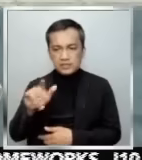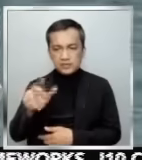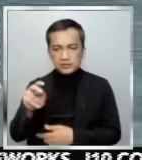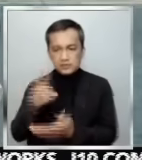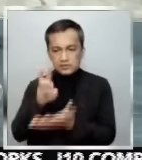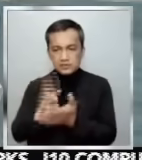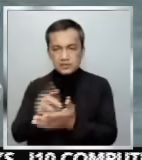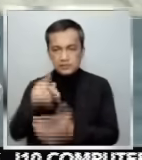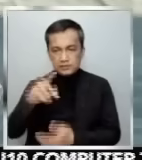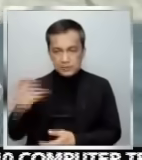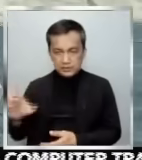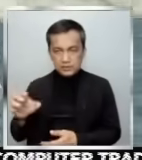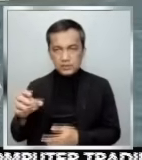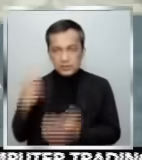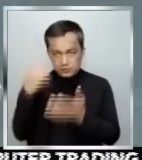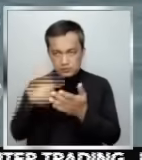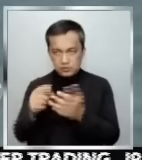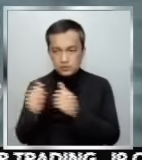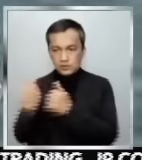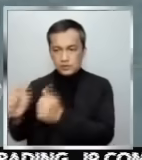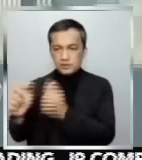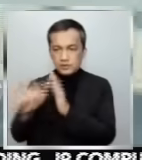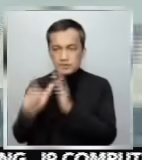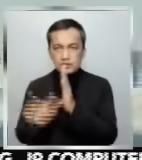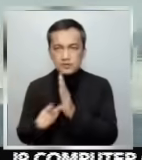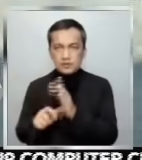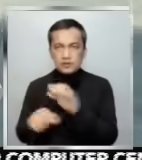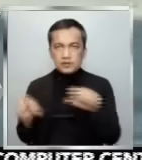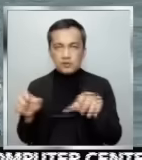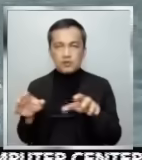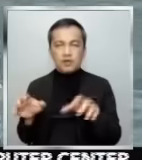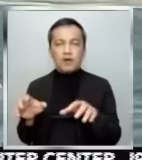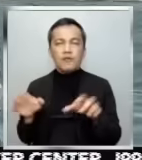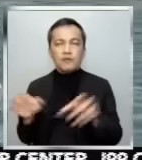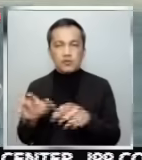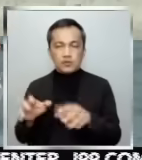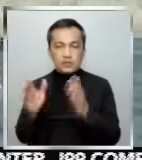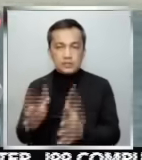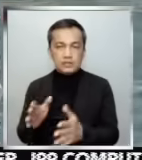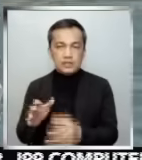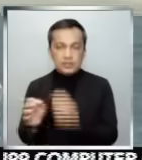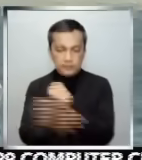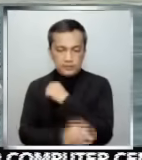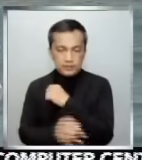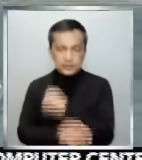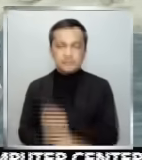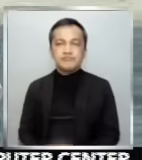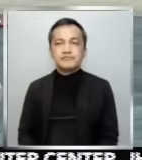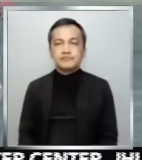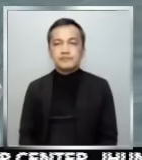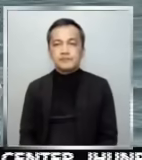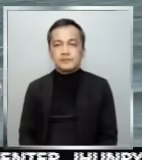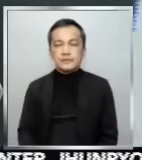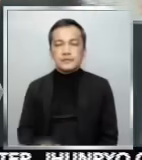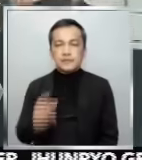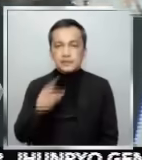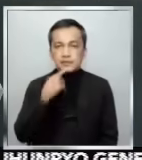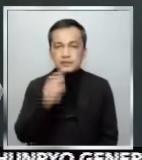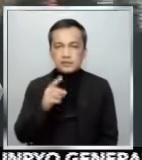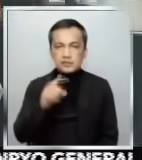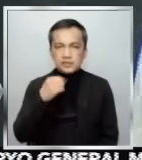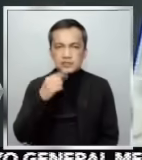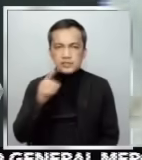siguro na sumusunod sa immigration law ang mga manggagawang foreign nationals sabi ni bi commissioner Norman tanino